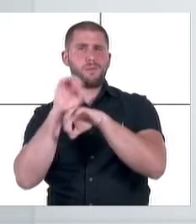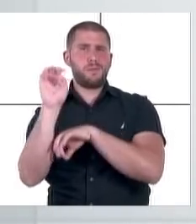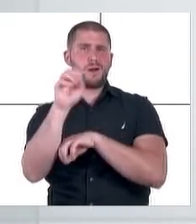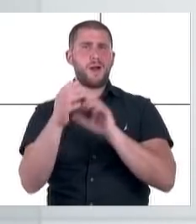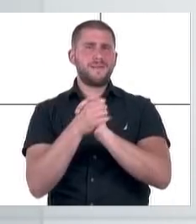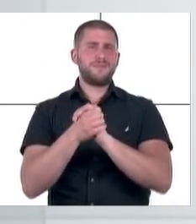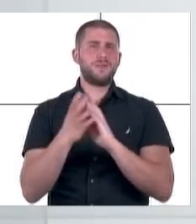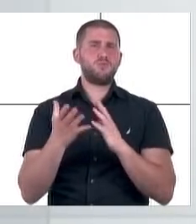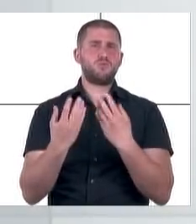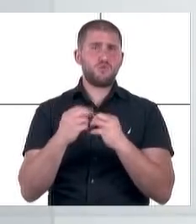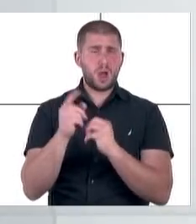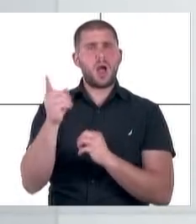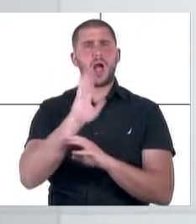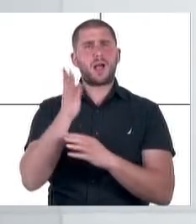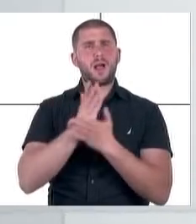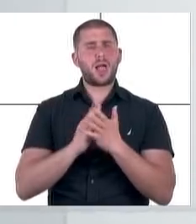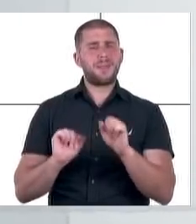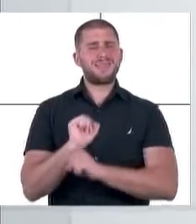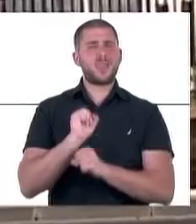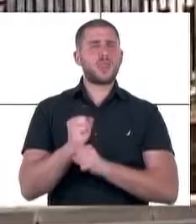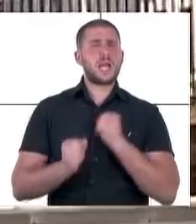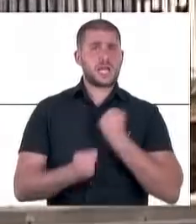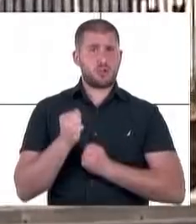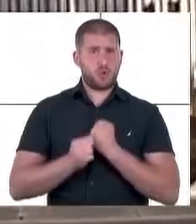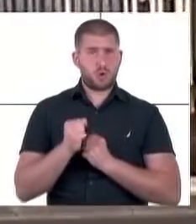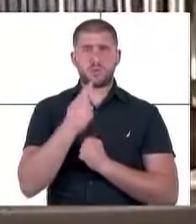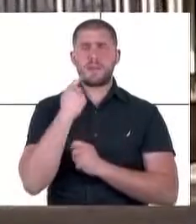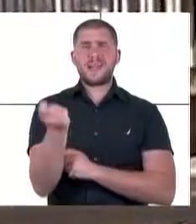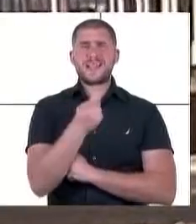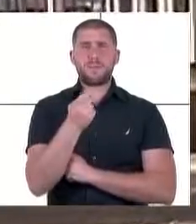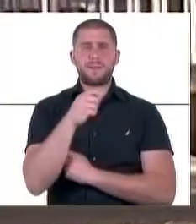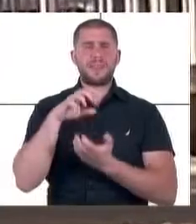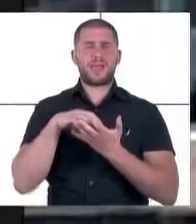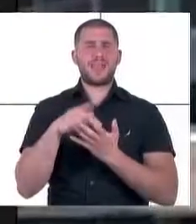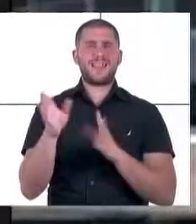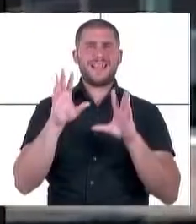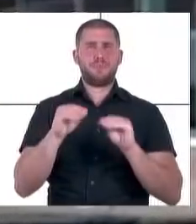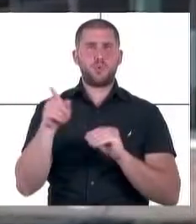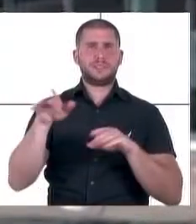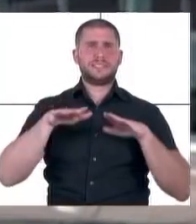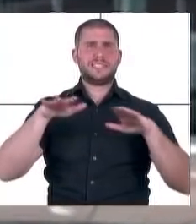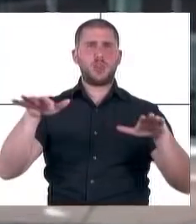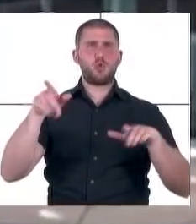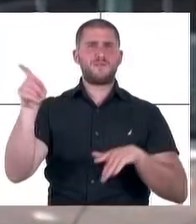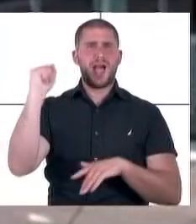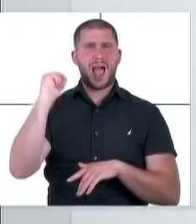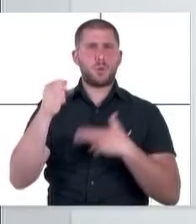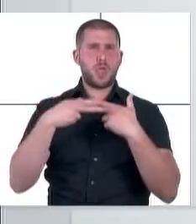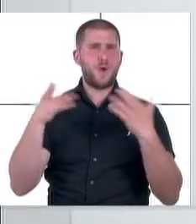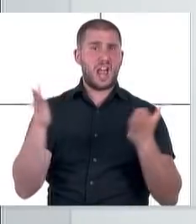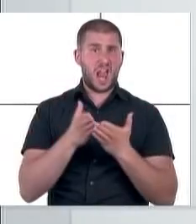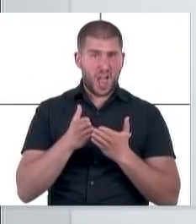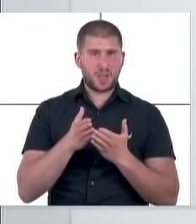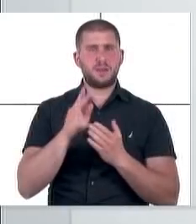ומשפחתו, אלה רק כמה מן הטענות הקשות שמפנים כבאי תחנת הכיבוי שבשדה התעופה רמון הסמוך לאילת,